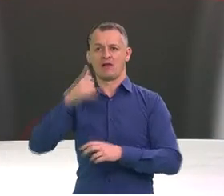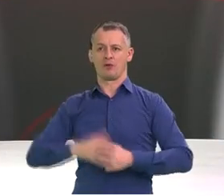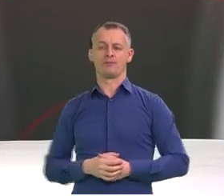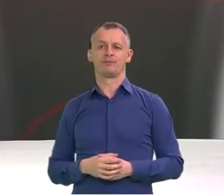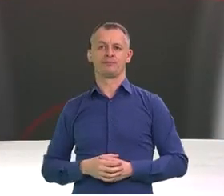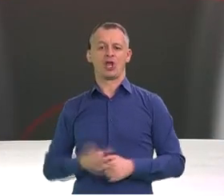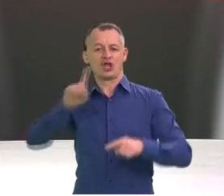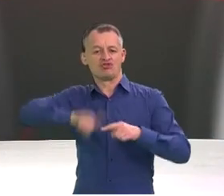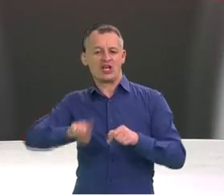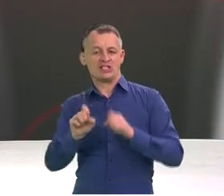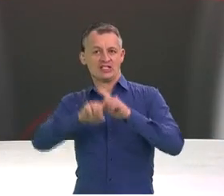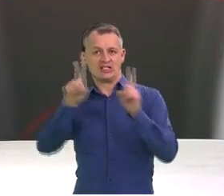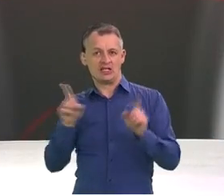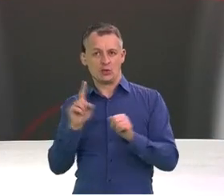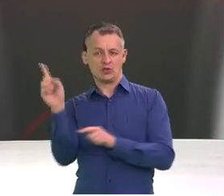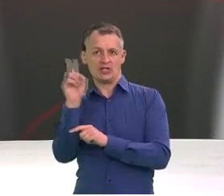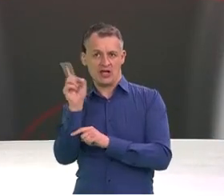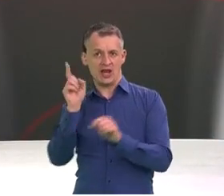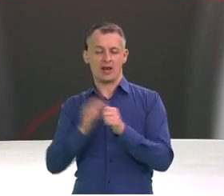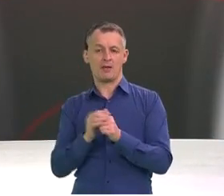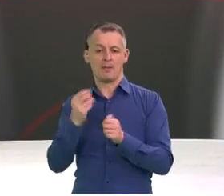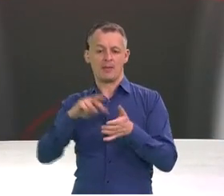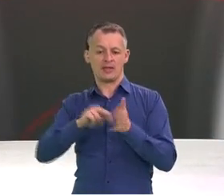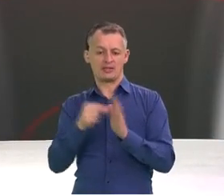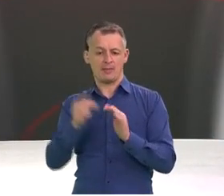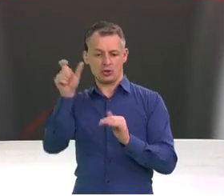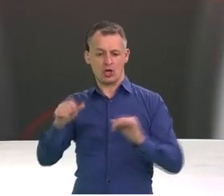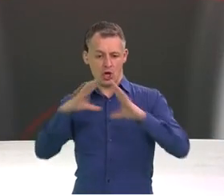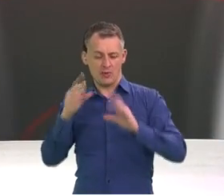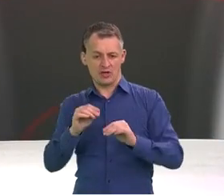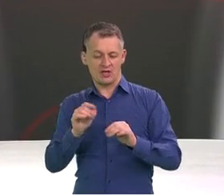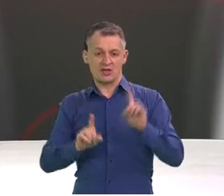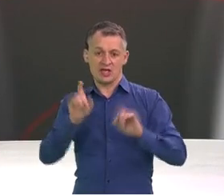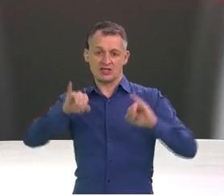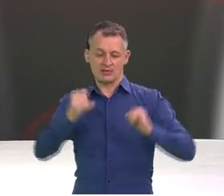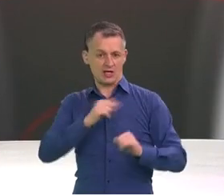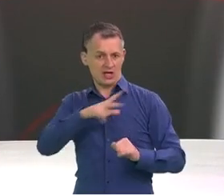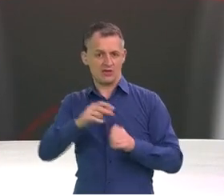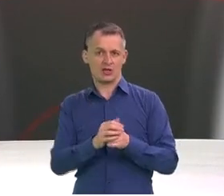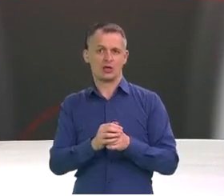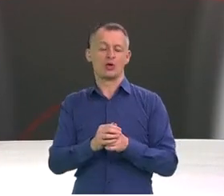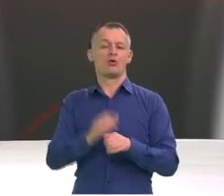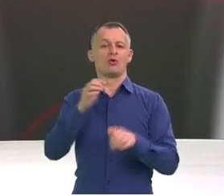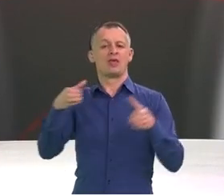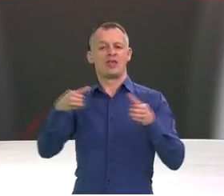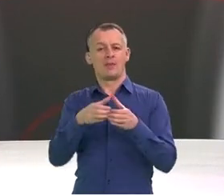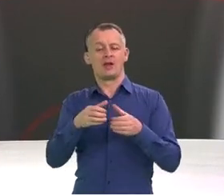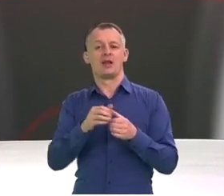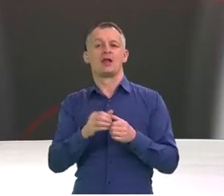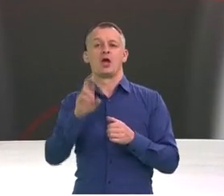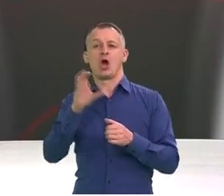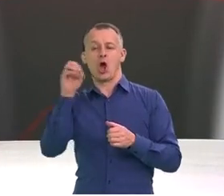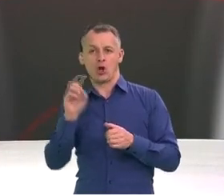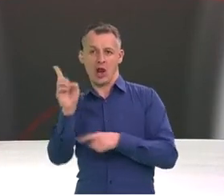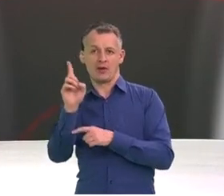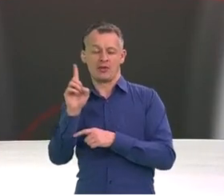În acea zi, cu sirenele menite să-i pregătească pe români în cazul unor calamități, echipele de salvare ROUSAR au făcut o demonstrație a unei